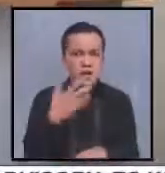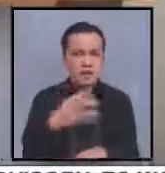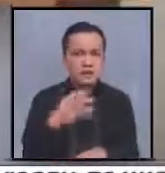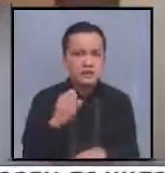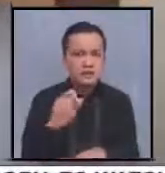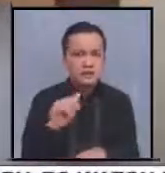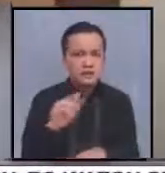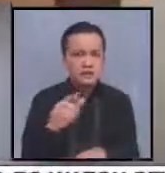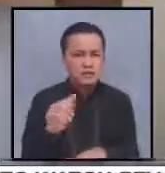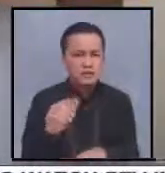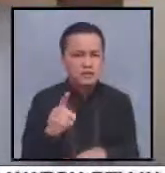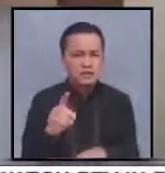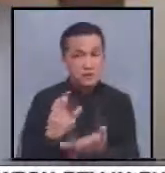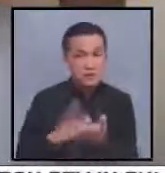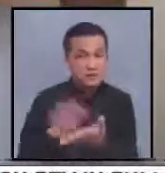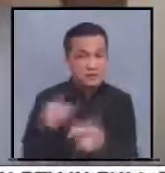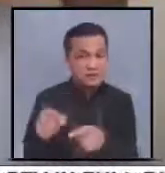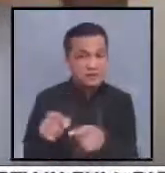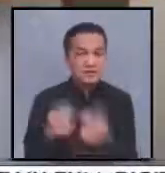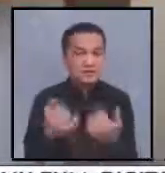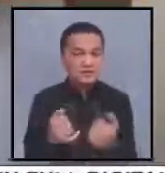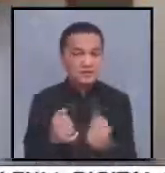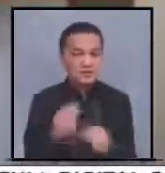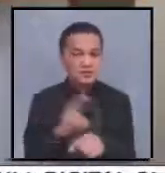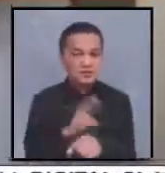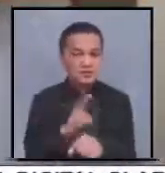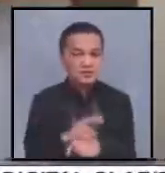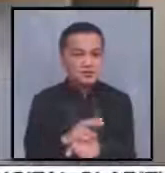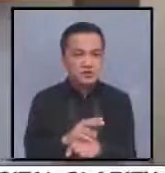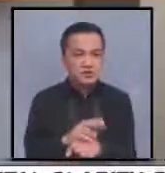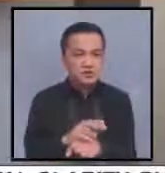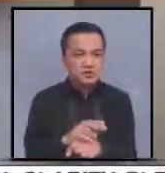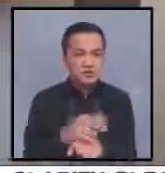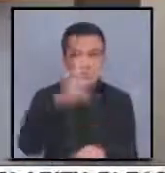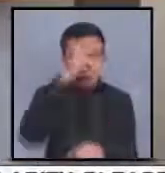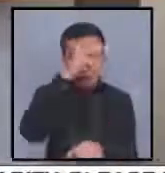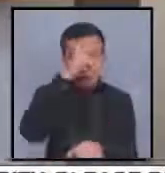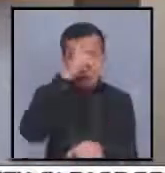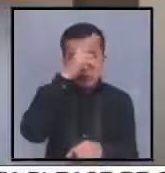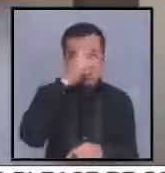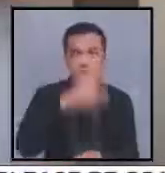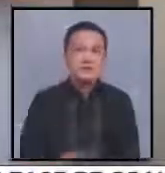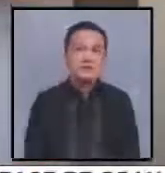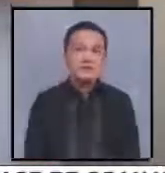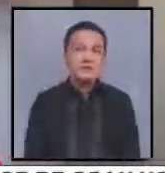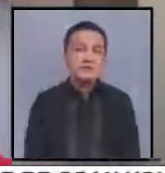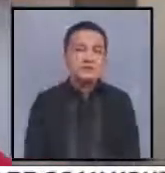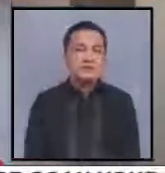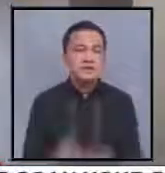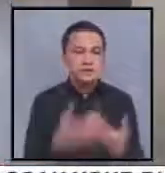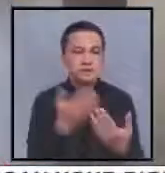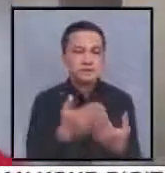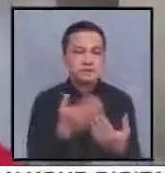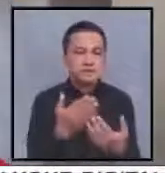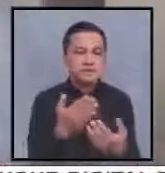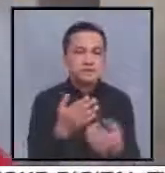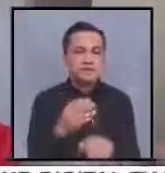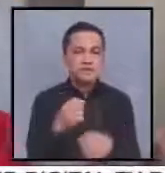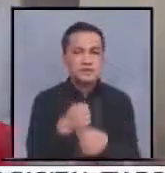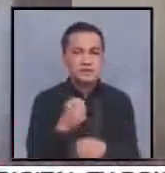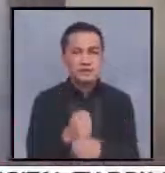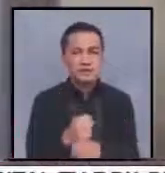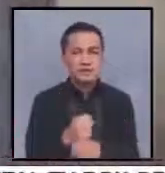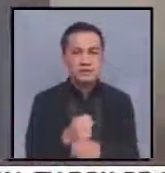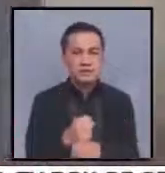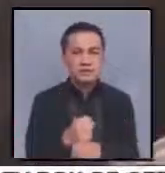pamahalan dito. Kaya this morning, we're using chicken poppers. So, napakadali lang po nitong gawin. Unahin na po natin ang ating